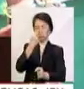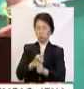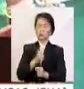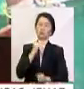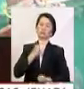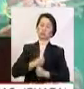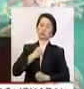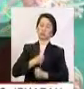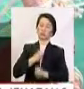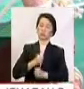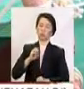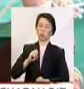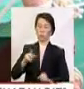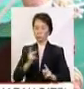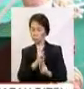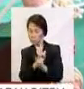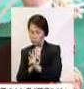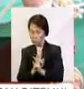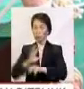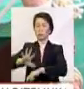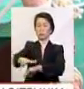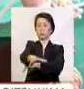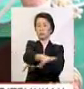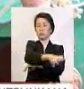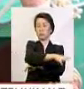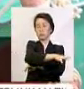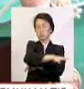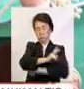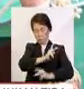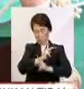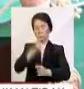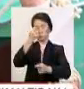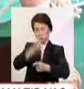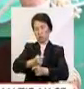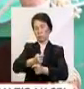melaksanakan operasi. InsyaAllah dengan